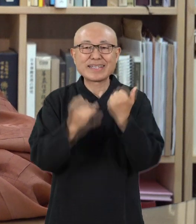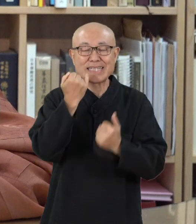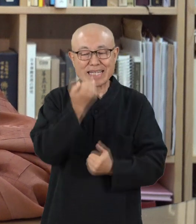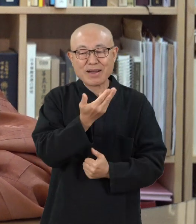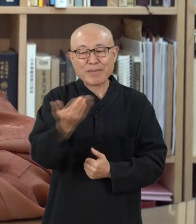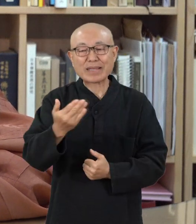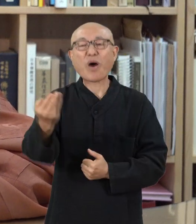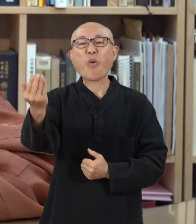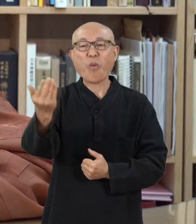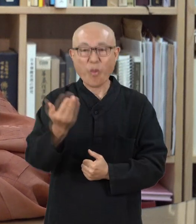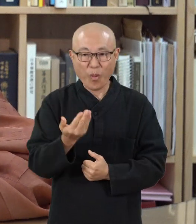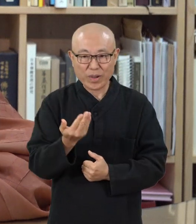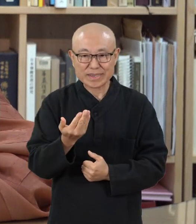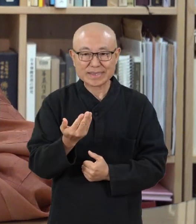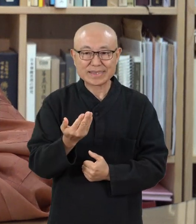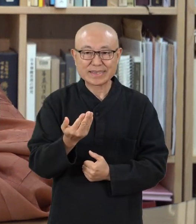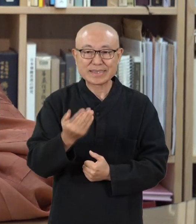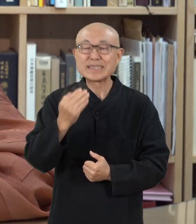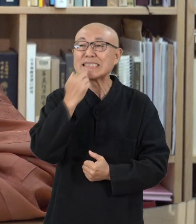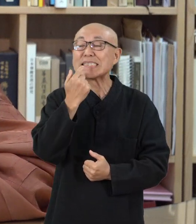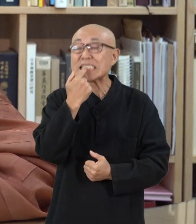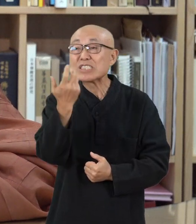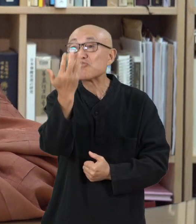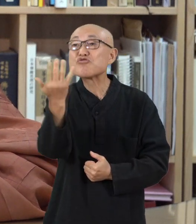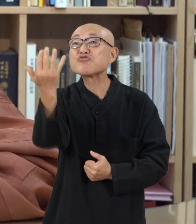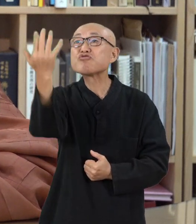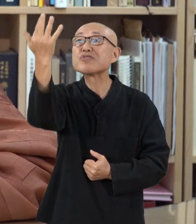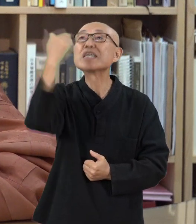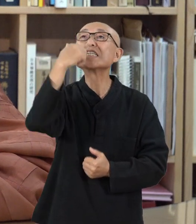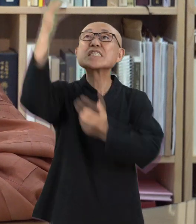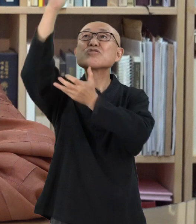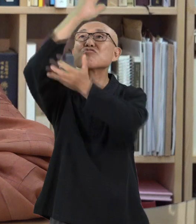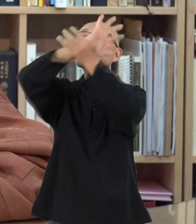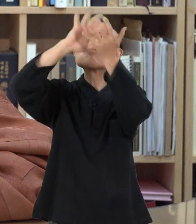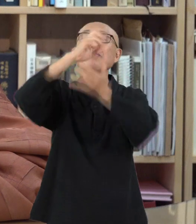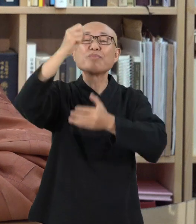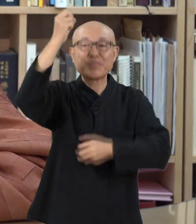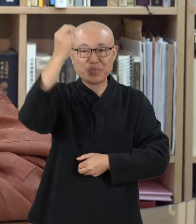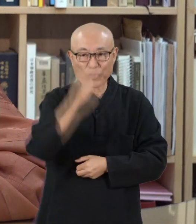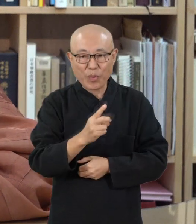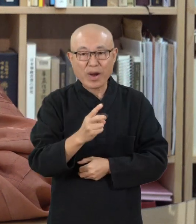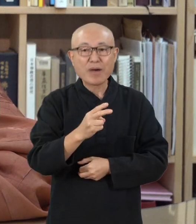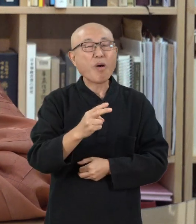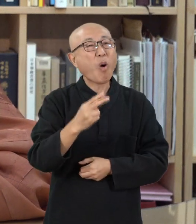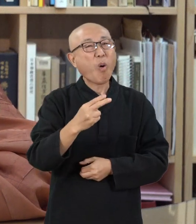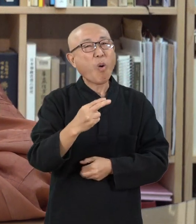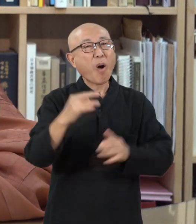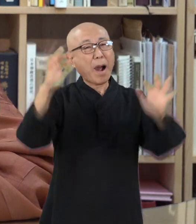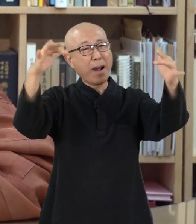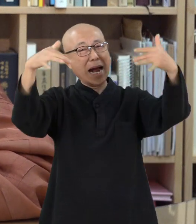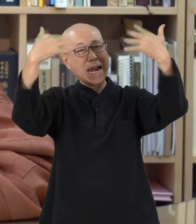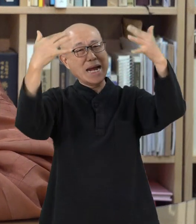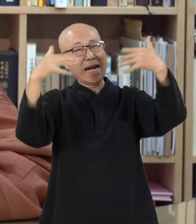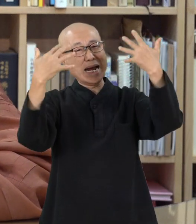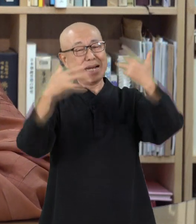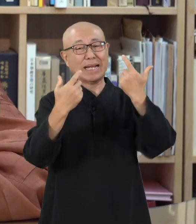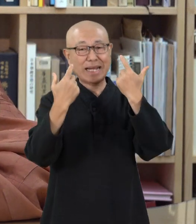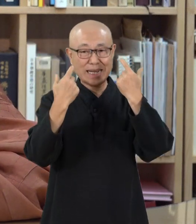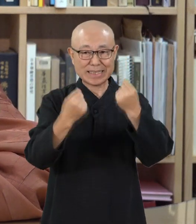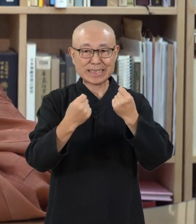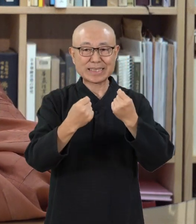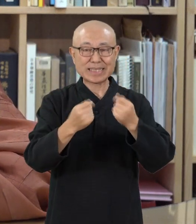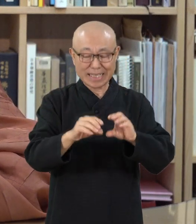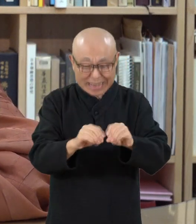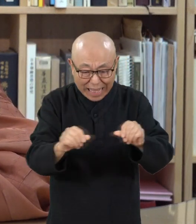바다로부터 오는 그러한 수증기, 구름 또는 어떤 기운, 또 바람,